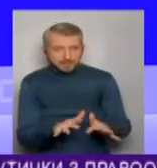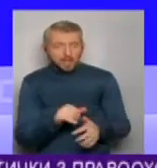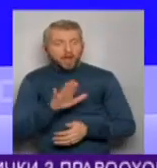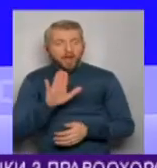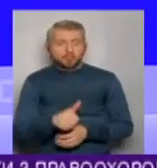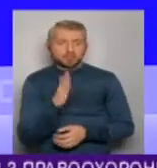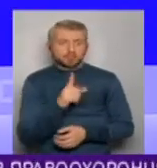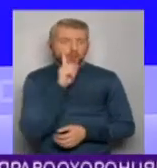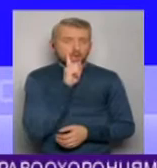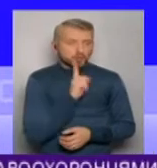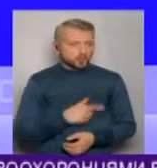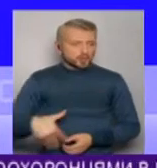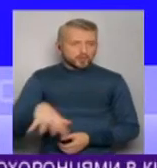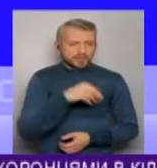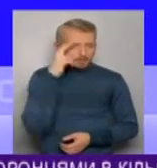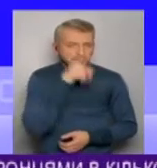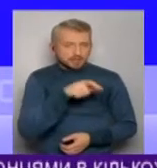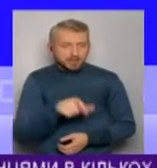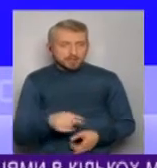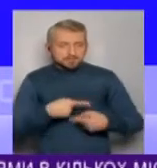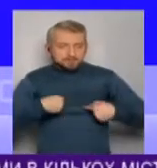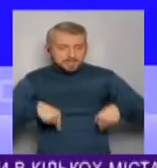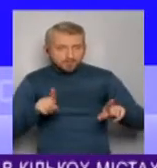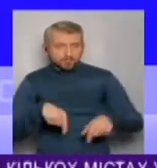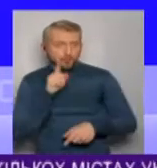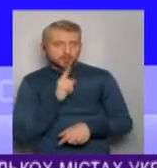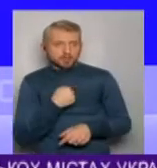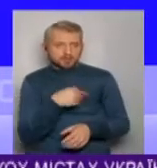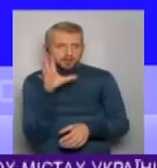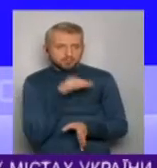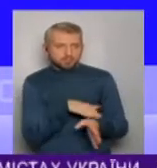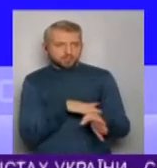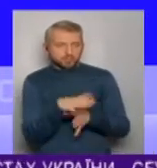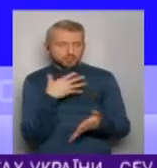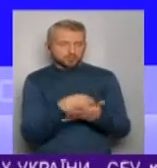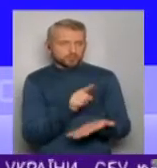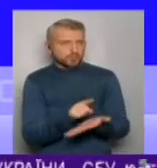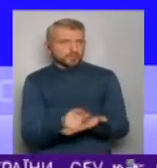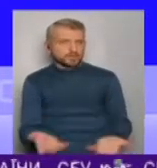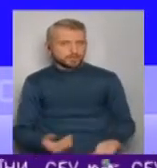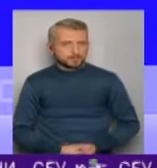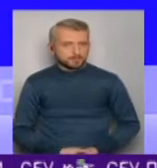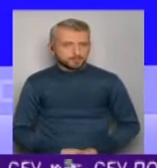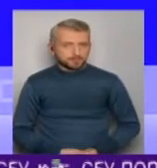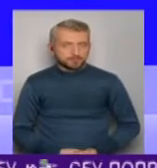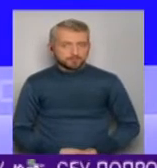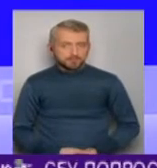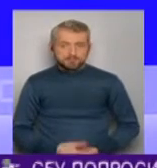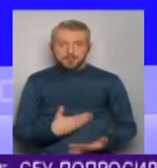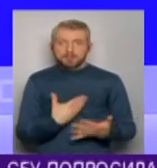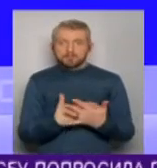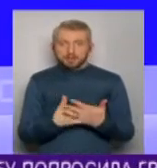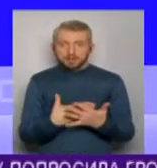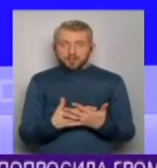буде зручно всім киянам і нам, тому що ми виконуємо свої функціональні обов'язки. Ну, приклад, йде